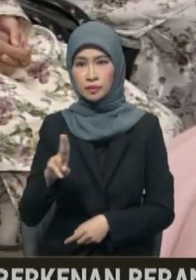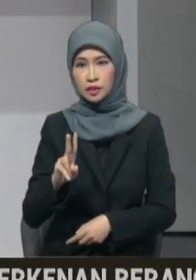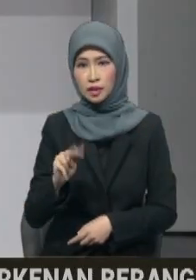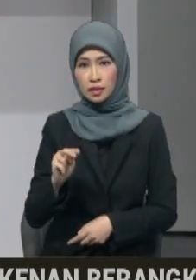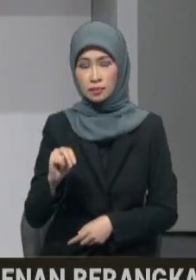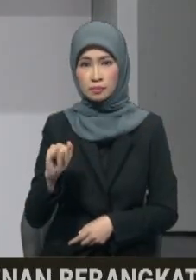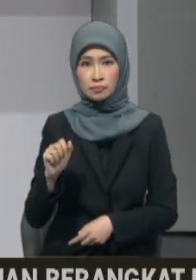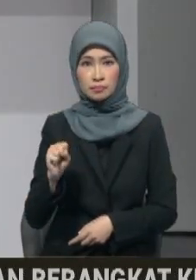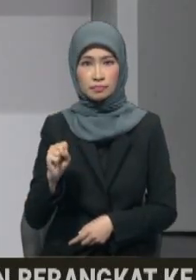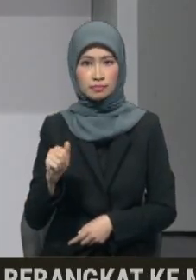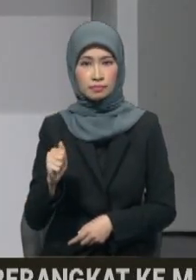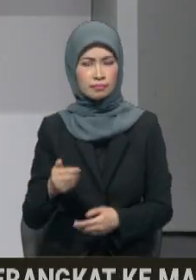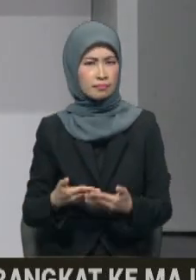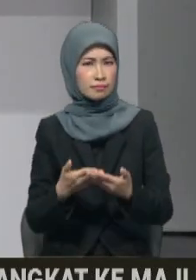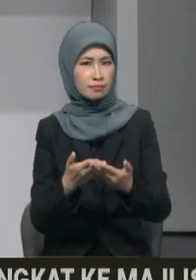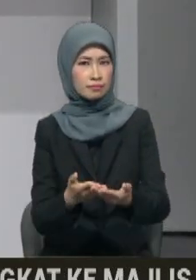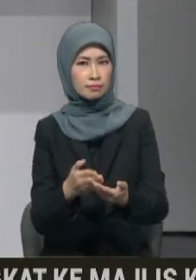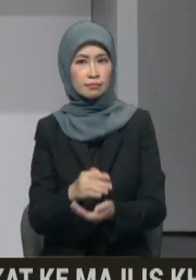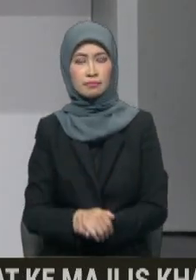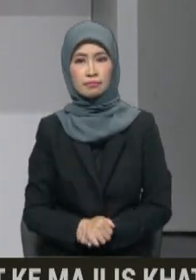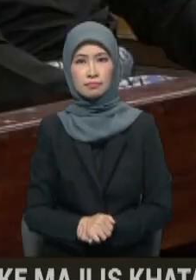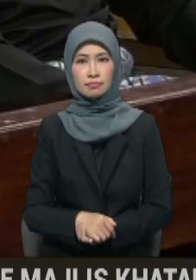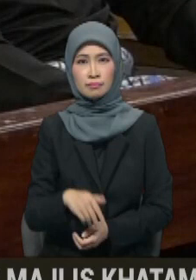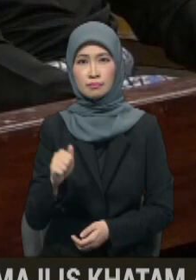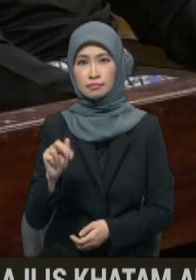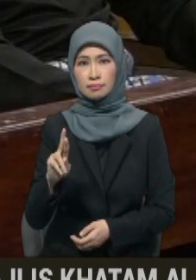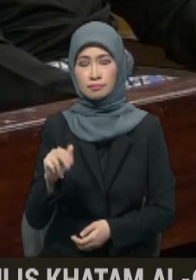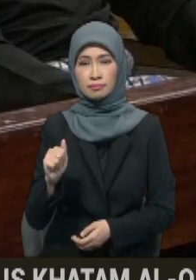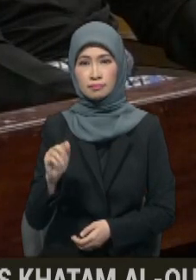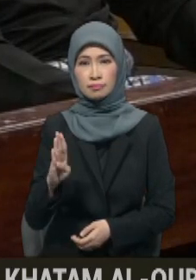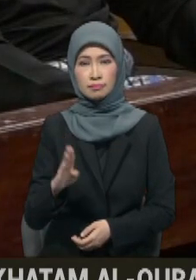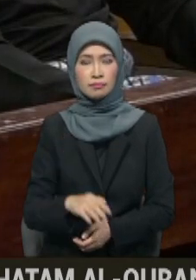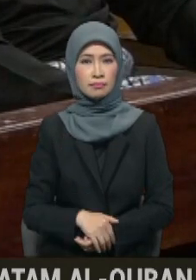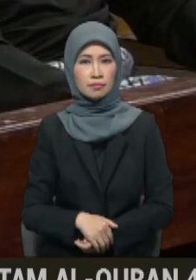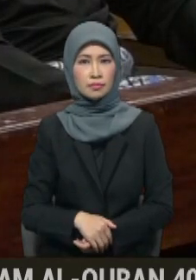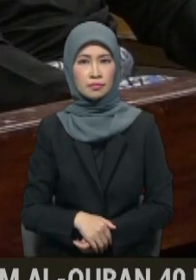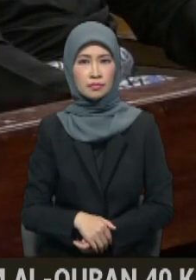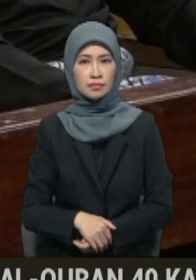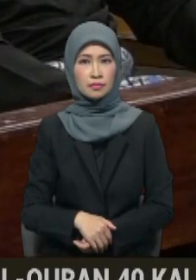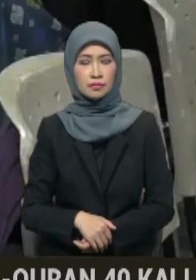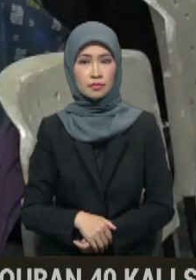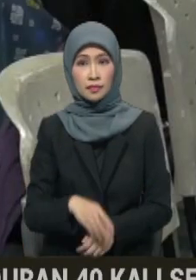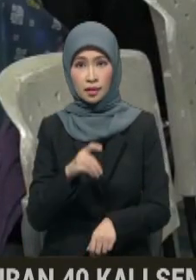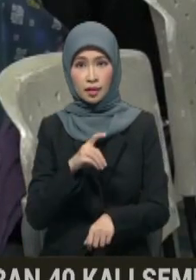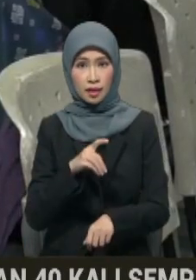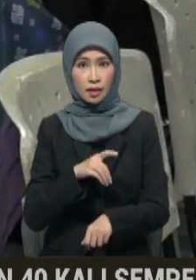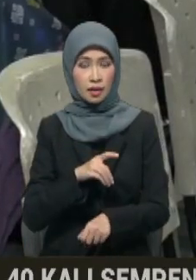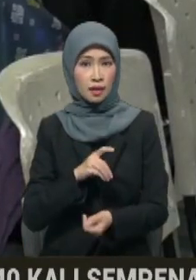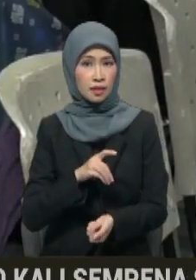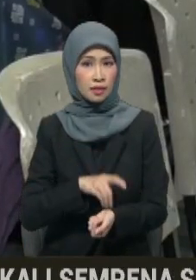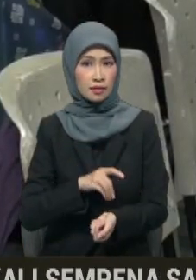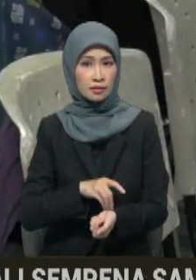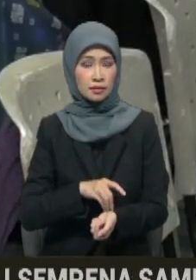penganugerahan jasawan bahasa Arab kepada allahyarham pengiran Datuk Seri Setia Dr Haji Mohamad bin pengiran Abdul